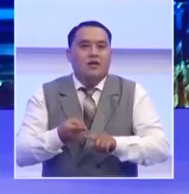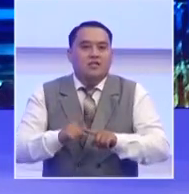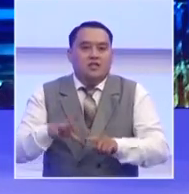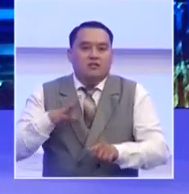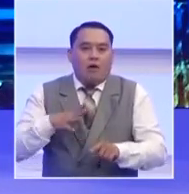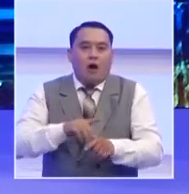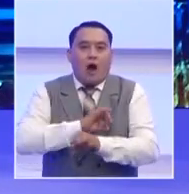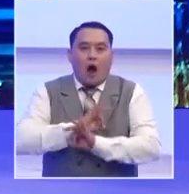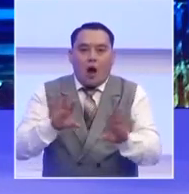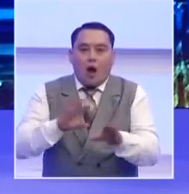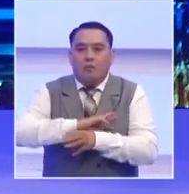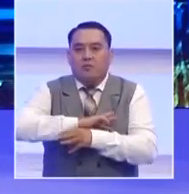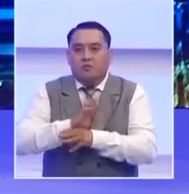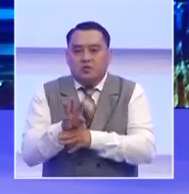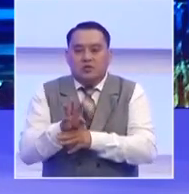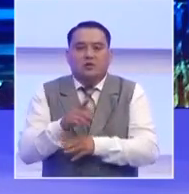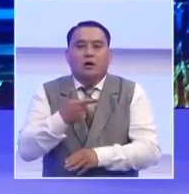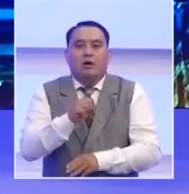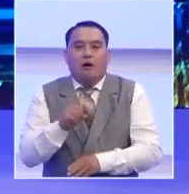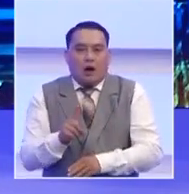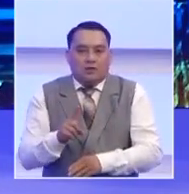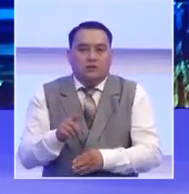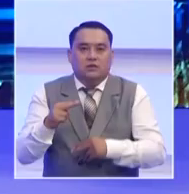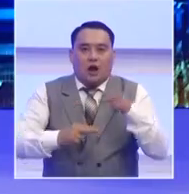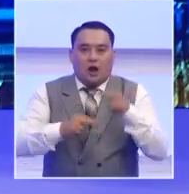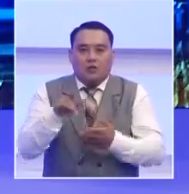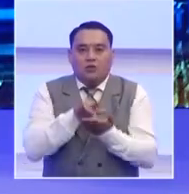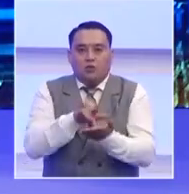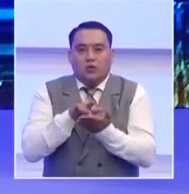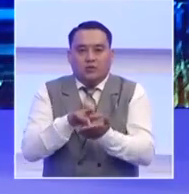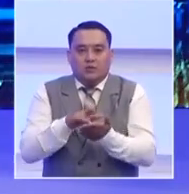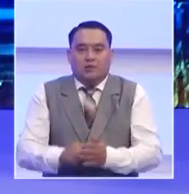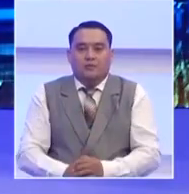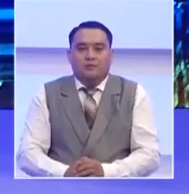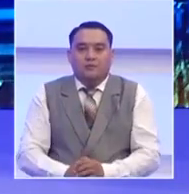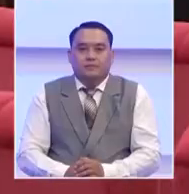дня обеспечение районов голубым топливом, строительство, туризм во время пандемии.